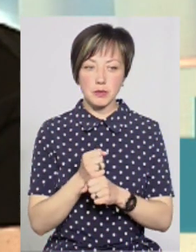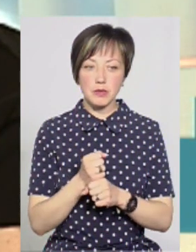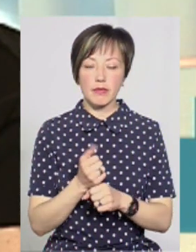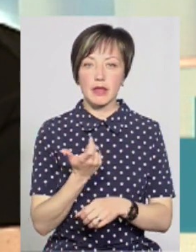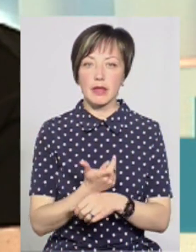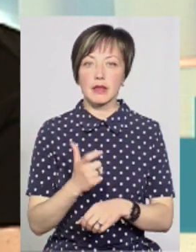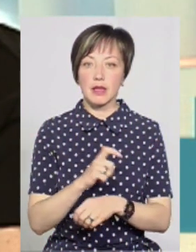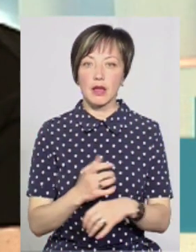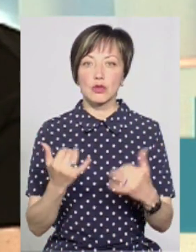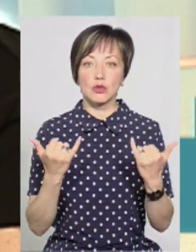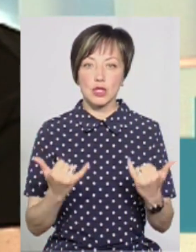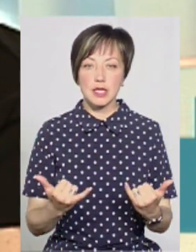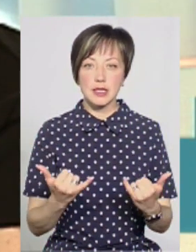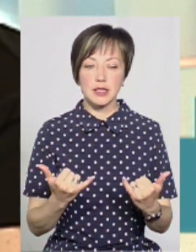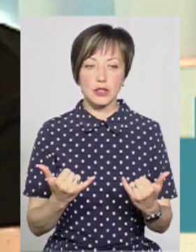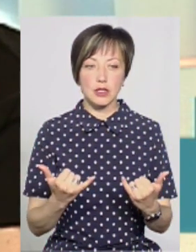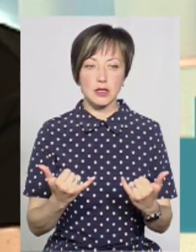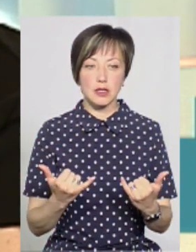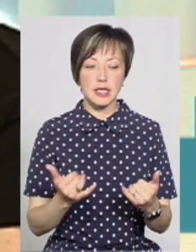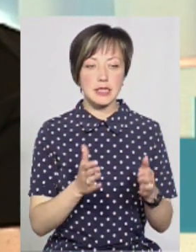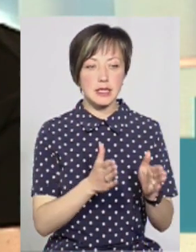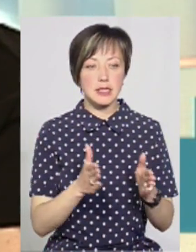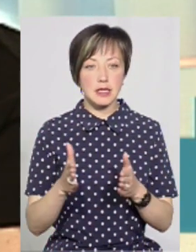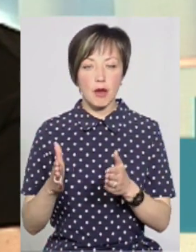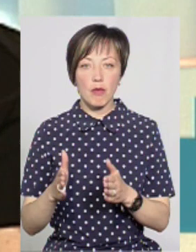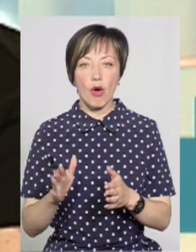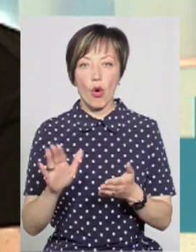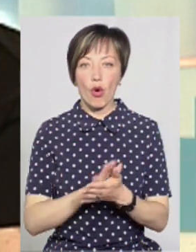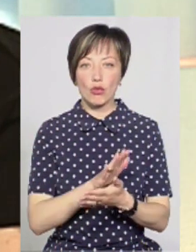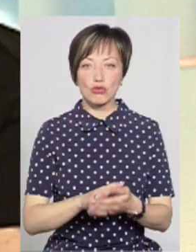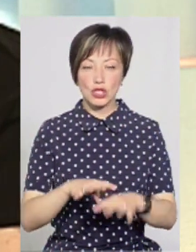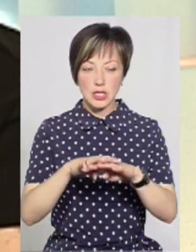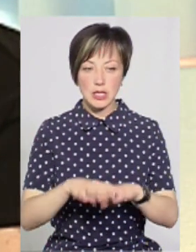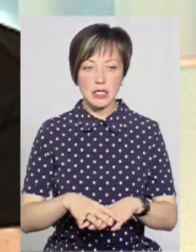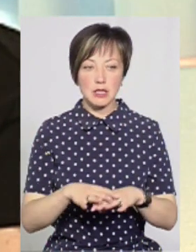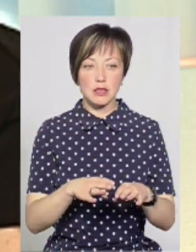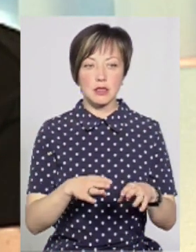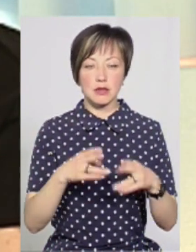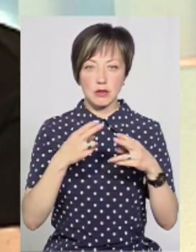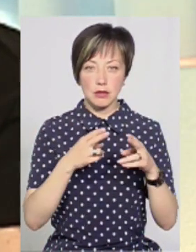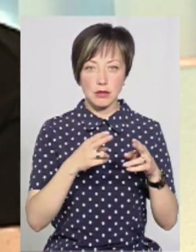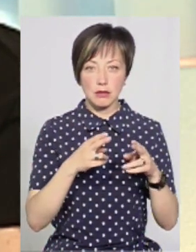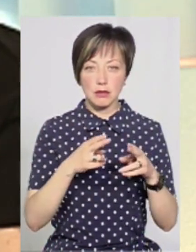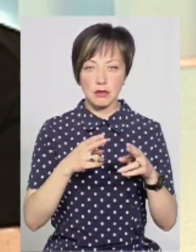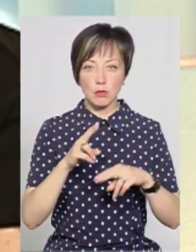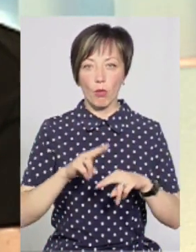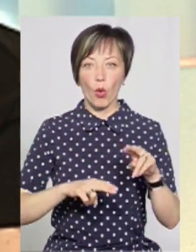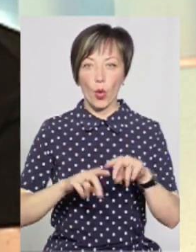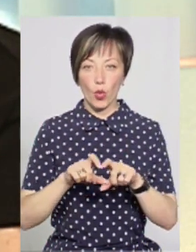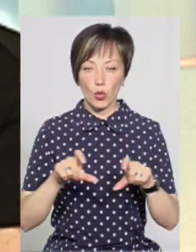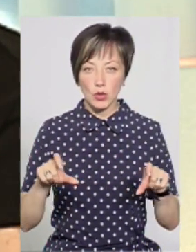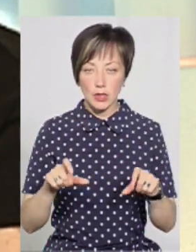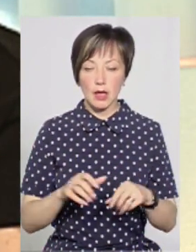вони зробили одну із найсучасніших систем очисних споруд, тобто з найсучаснішими технологіями.